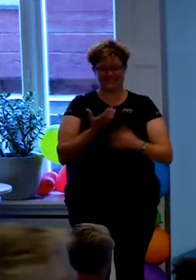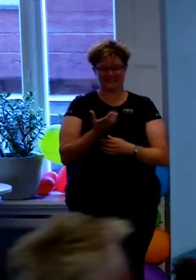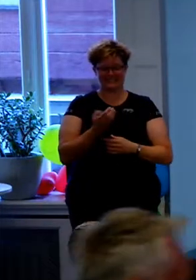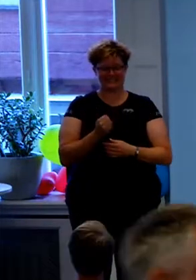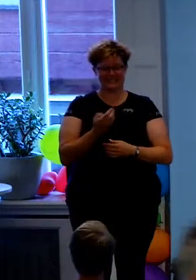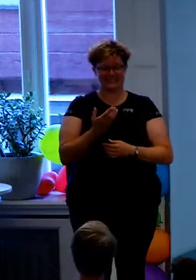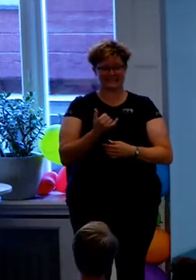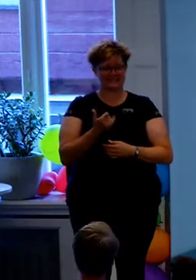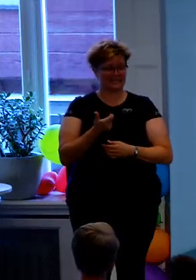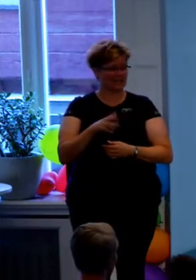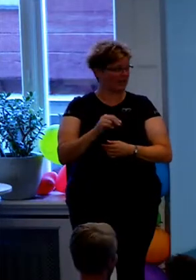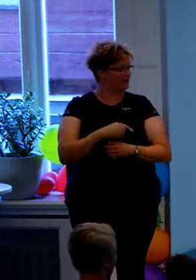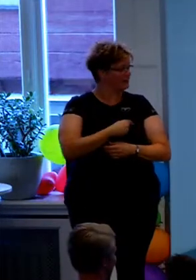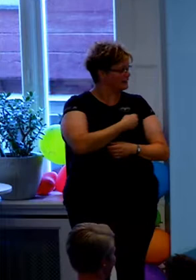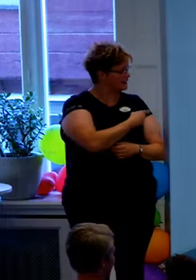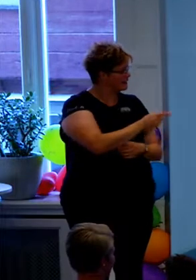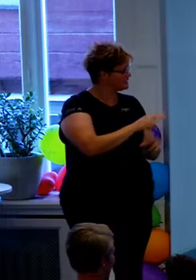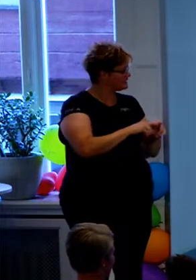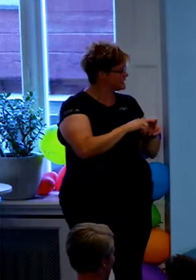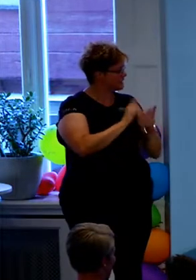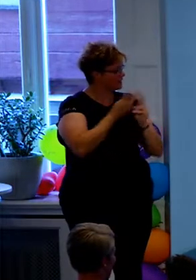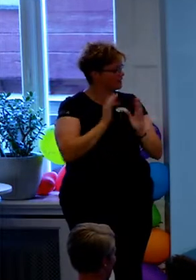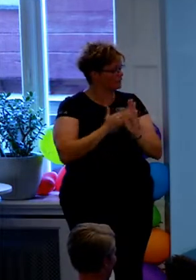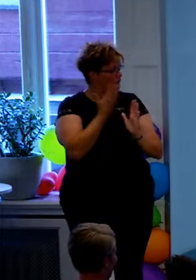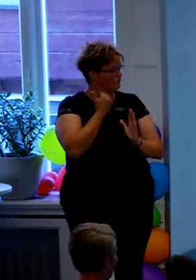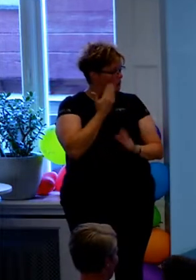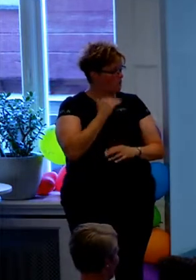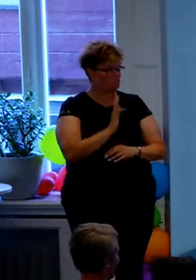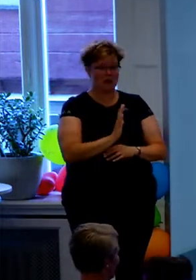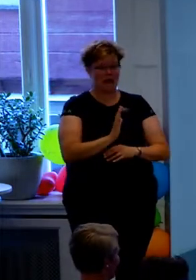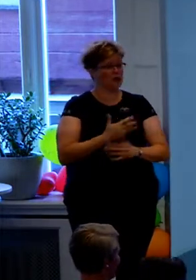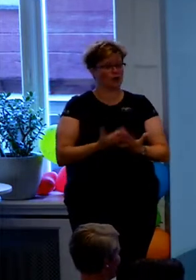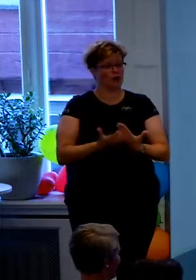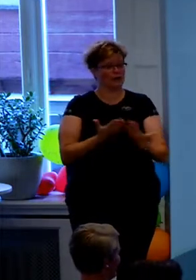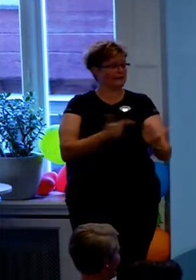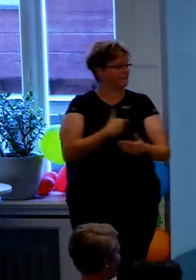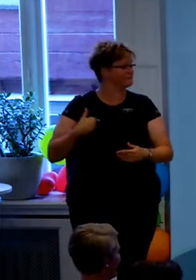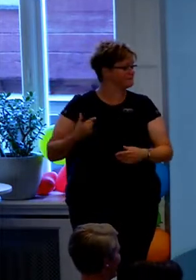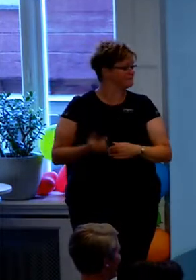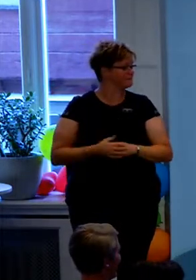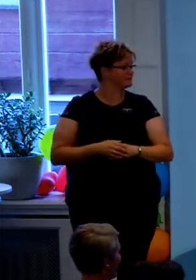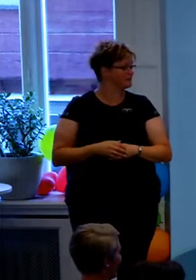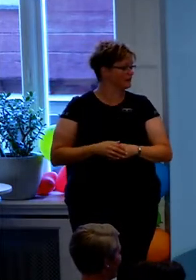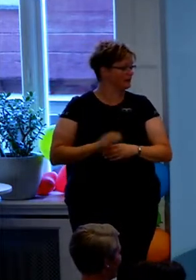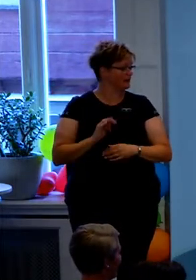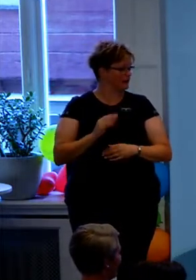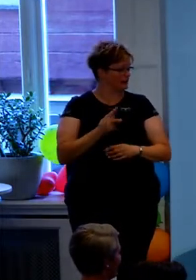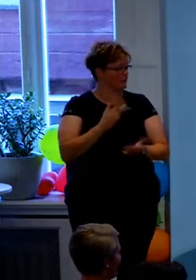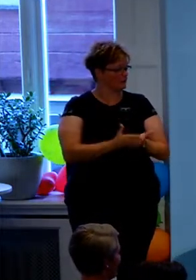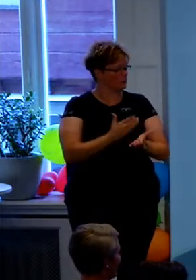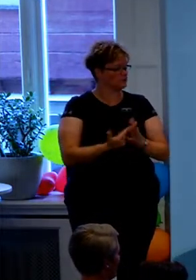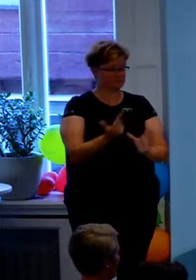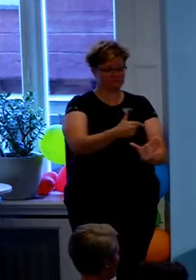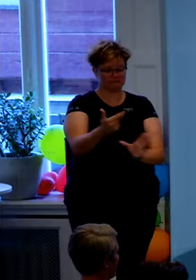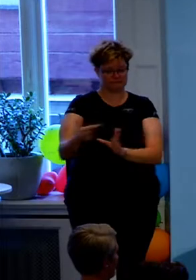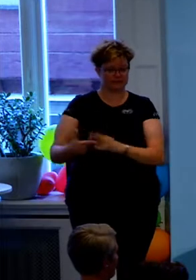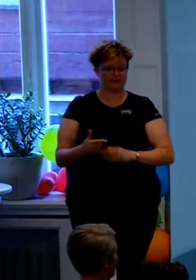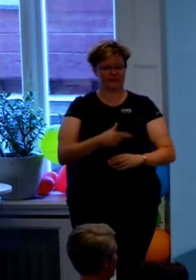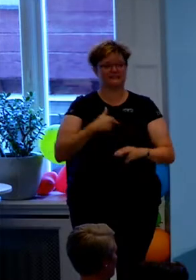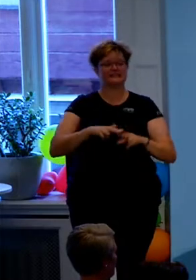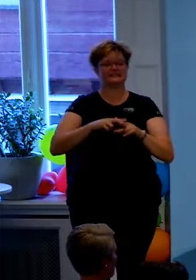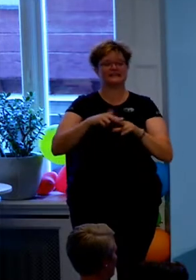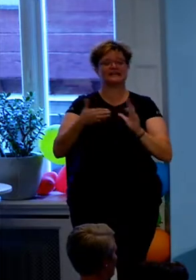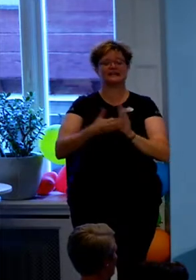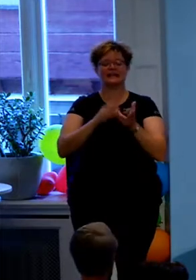Cecilia, känner ni varandra sedan tidigare? Nej. Nej? Nej. Nej. Nej, det gör vi inte. Erik, får du fortsätta med kaffet? Vi känner varandras